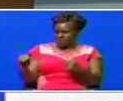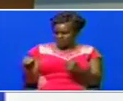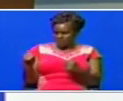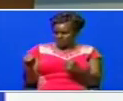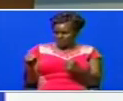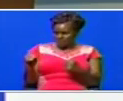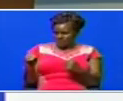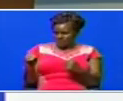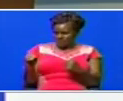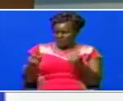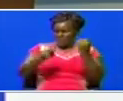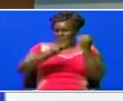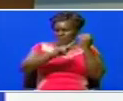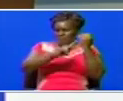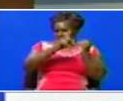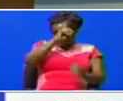Nyandarua,